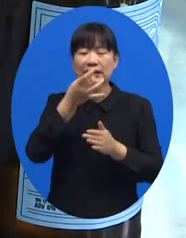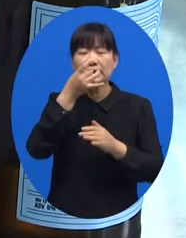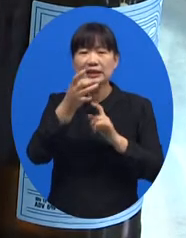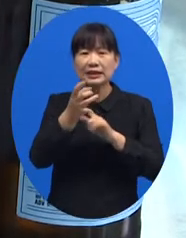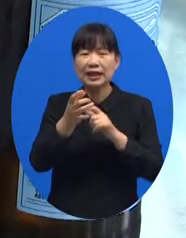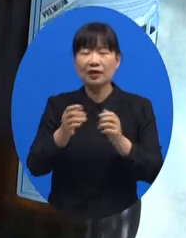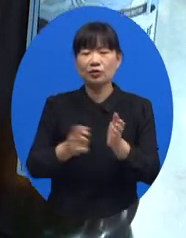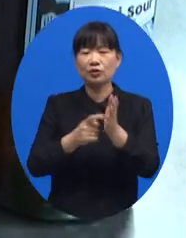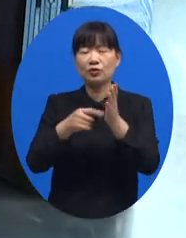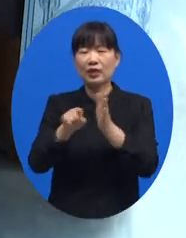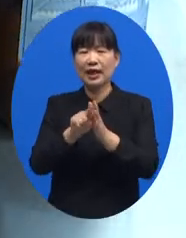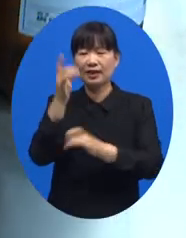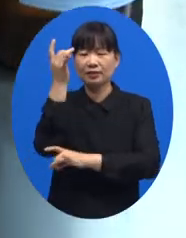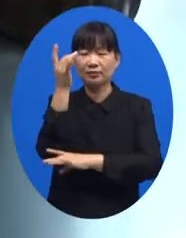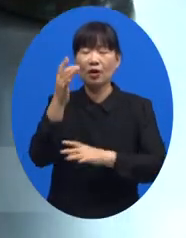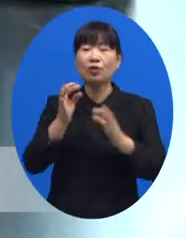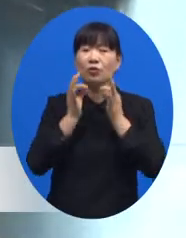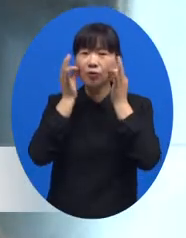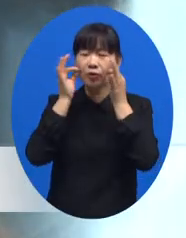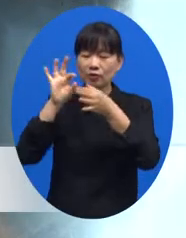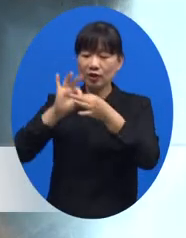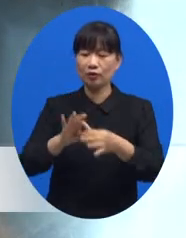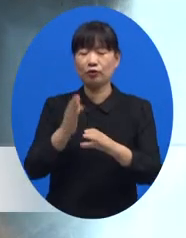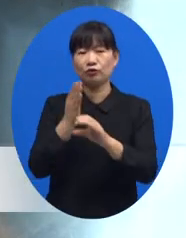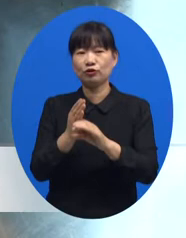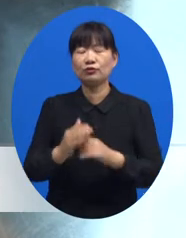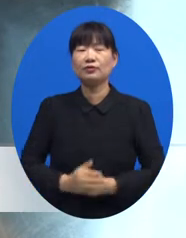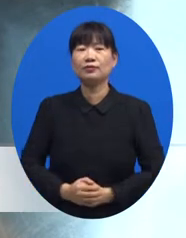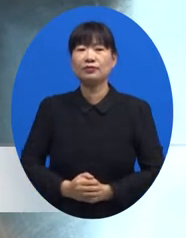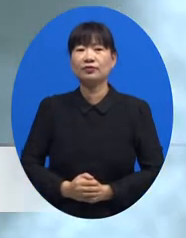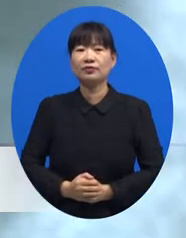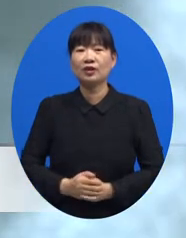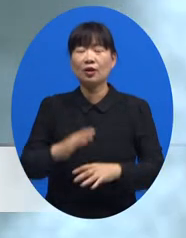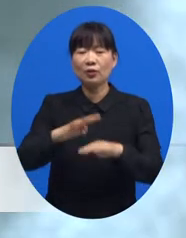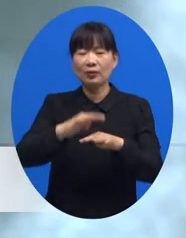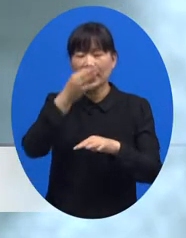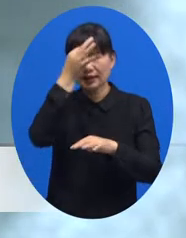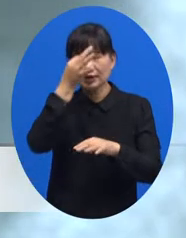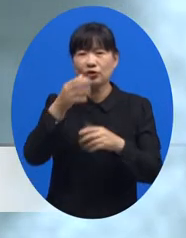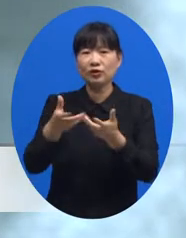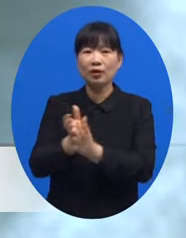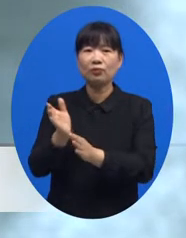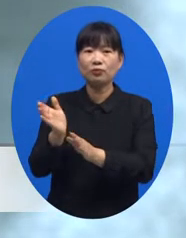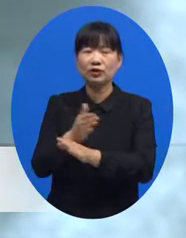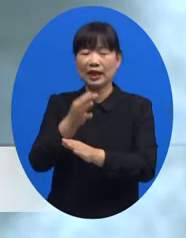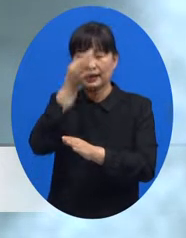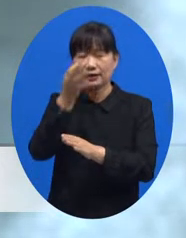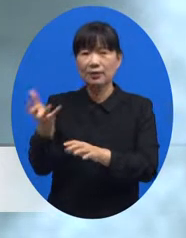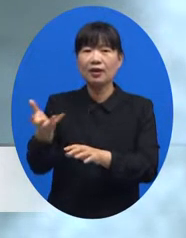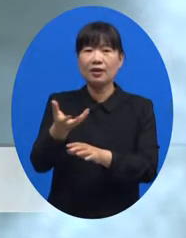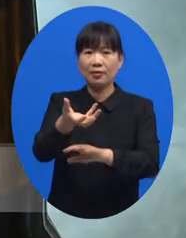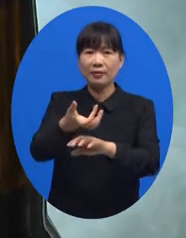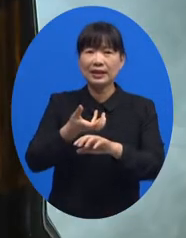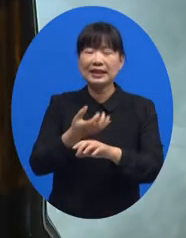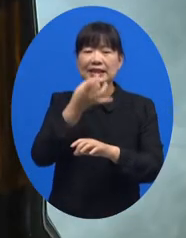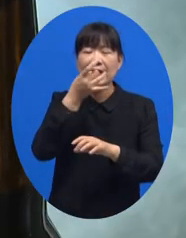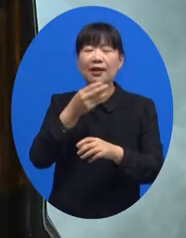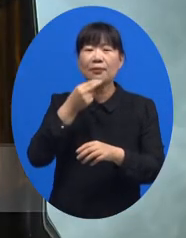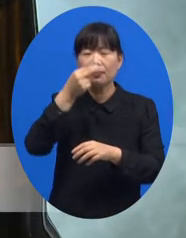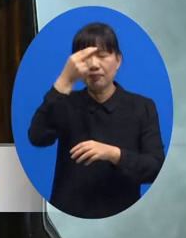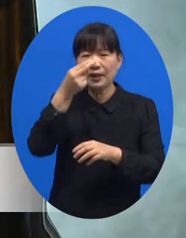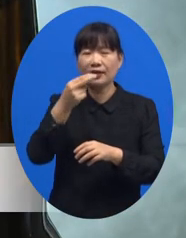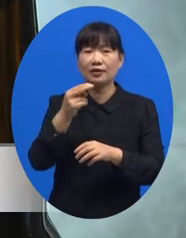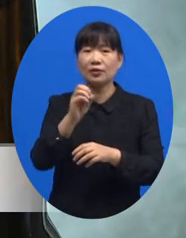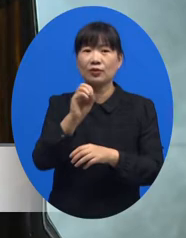촉진하기 위한 근본적인 노력을 기울이고 있습니다. 경기도 농업기술원으로부터 기술을 이전받아 만든 쌀맥주입니다. 경기미